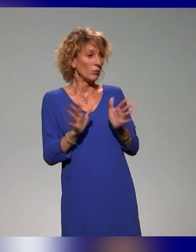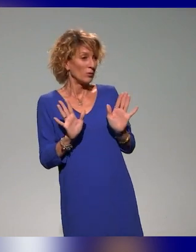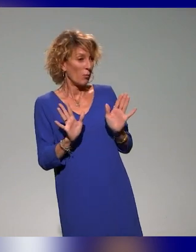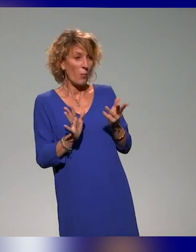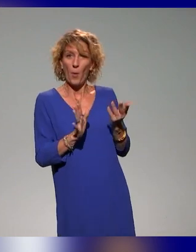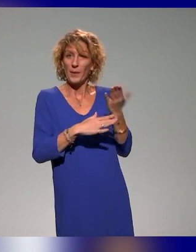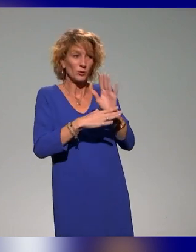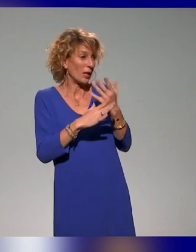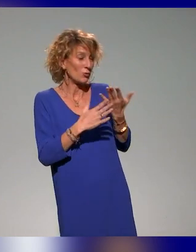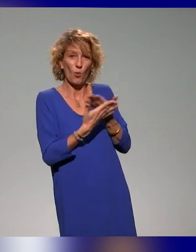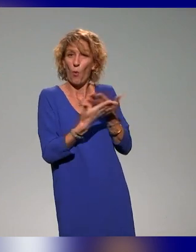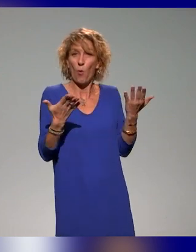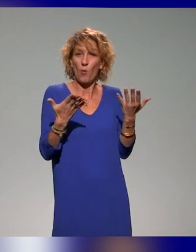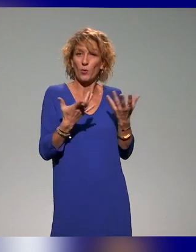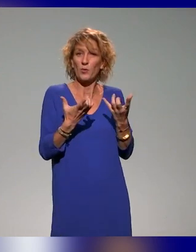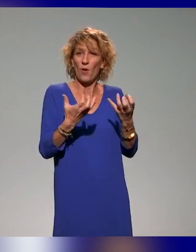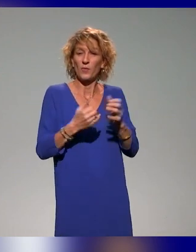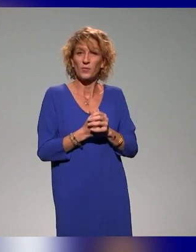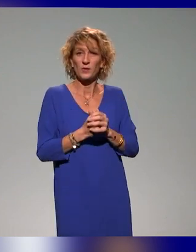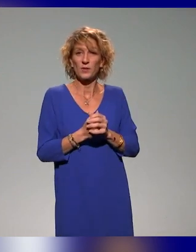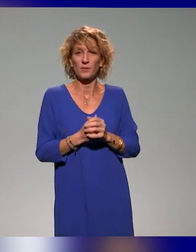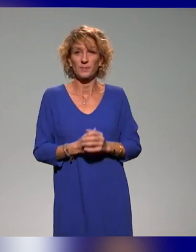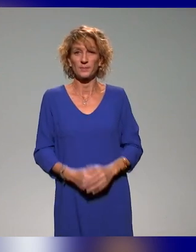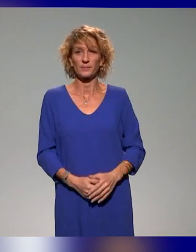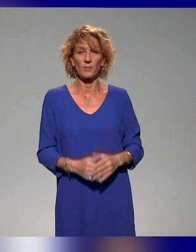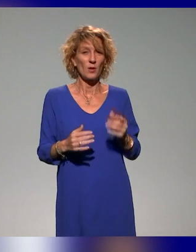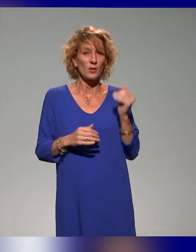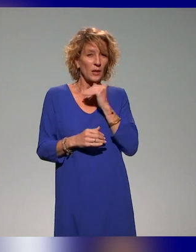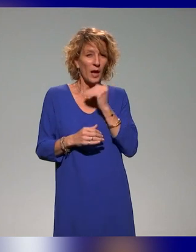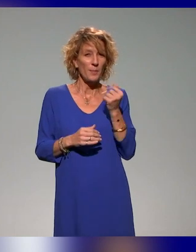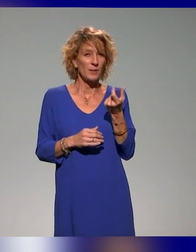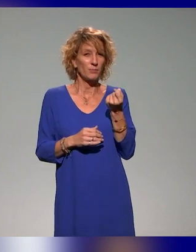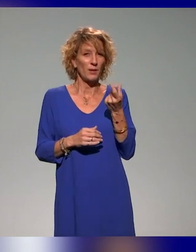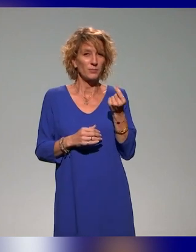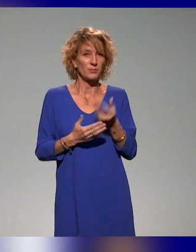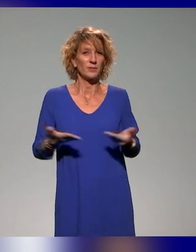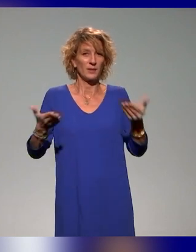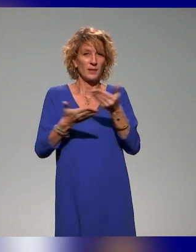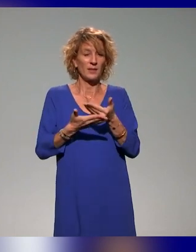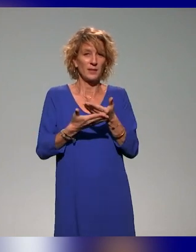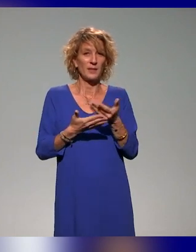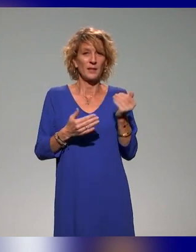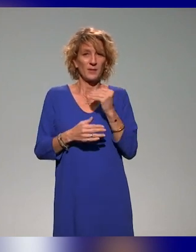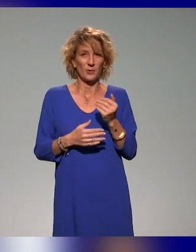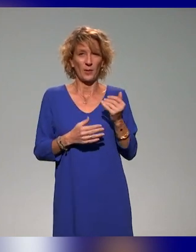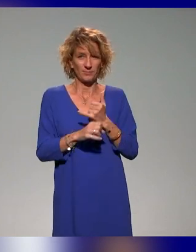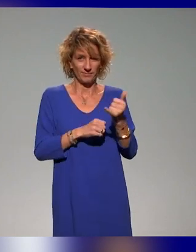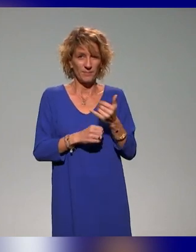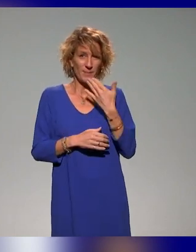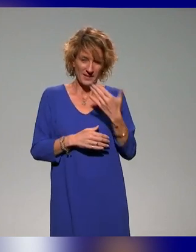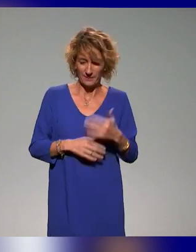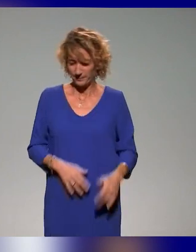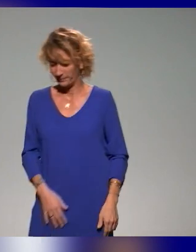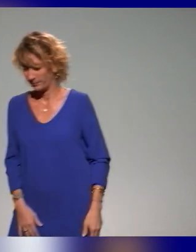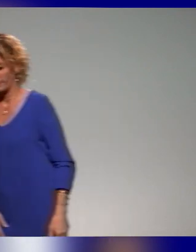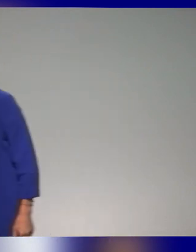trop de cours, mais voilà, on fait juste un petit tour de table très très rapide, table virtuelle, mais chaleureuse quand même. Très bien.